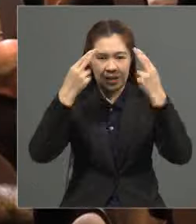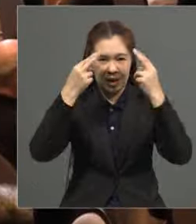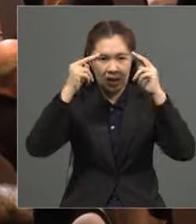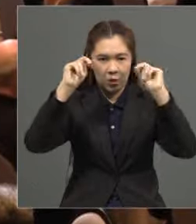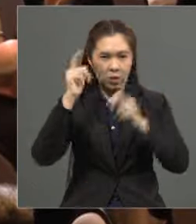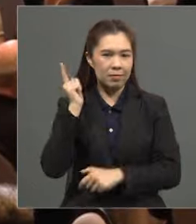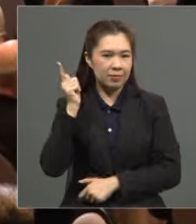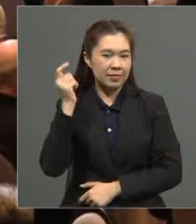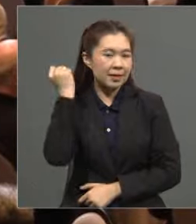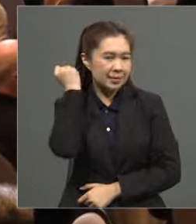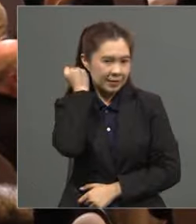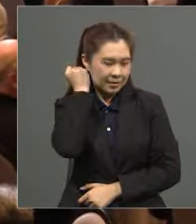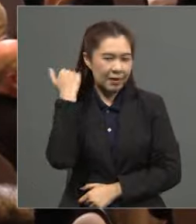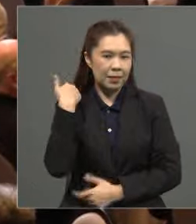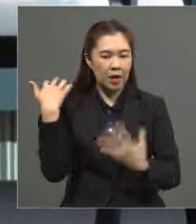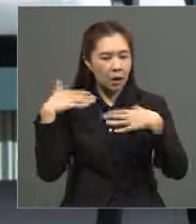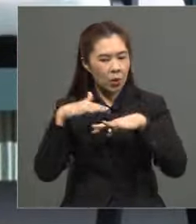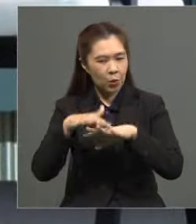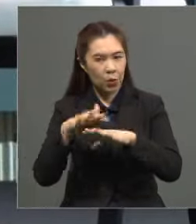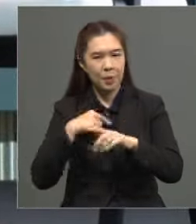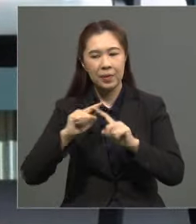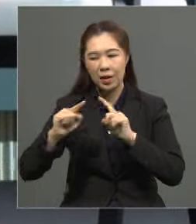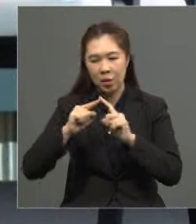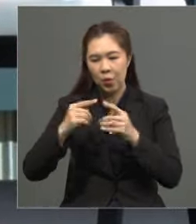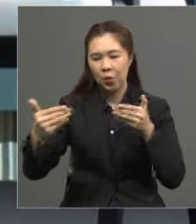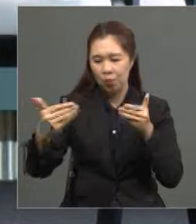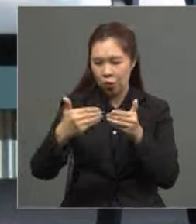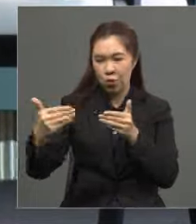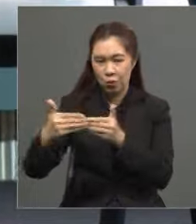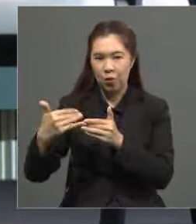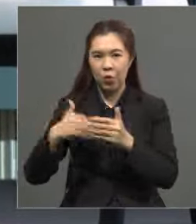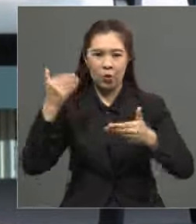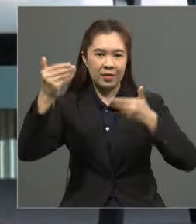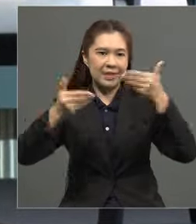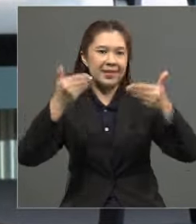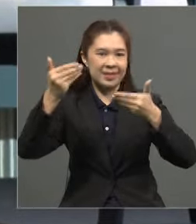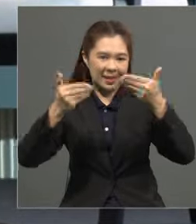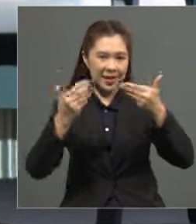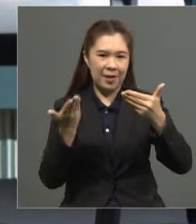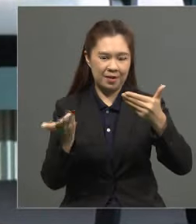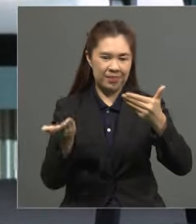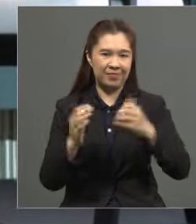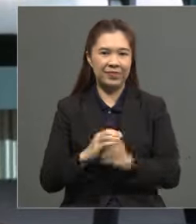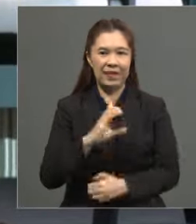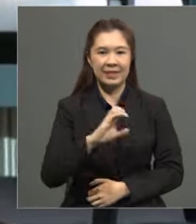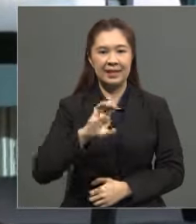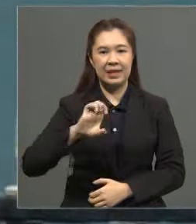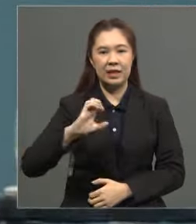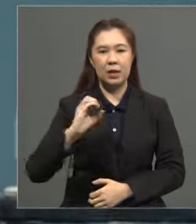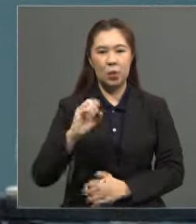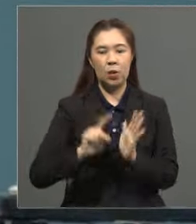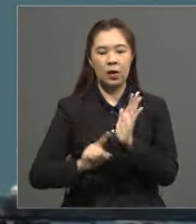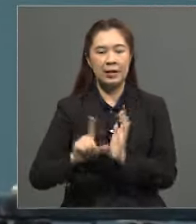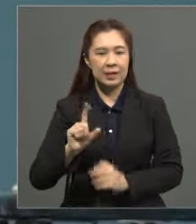นตรีนะคะก็เข้าร่วมกิจกรรมการสนทนาแบบ one on one ในกิจกรรม FROB Global CEO Conference ครั้งที่22